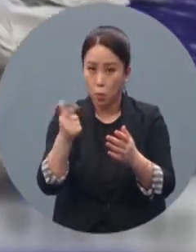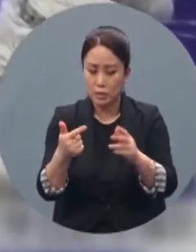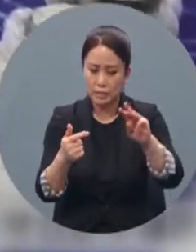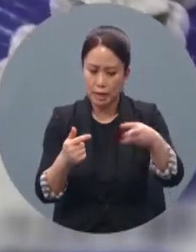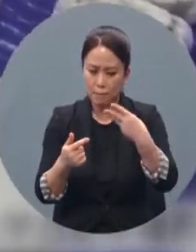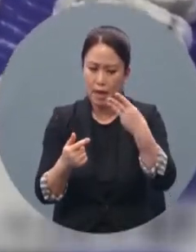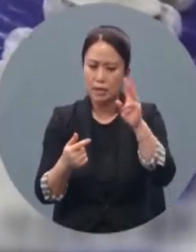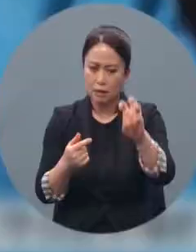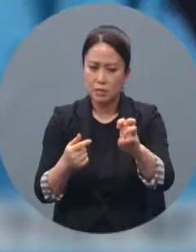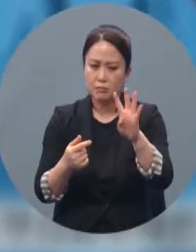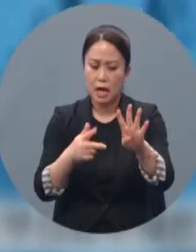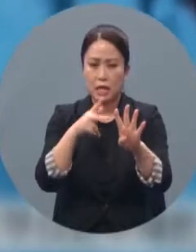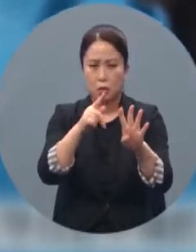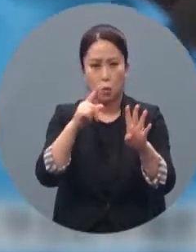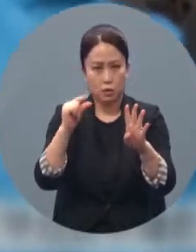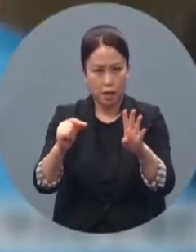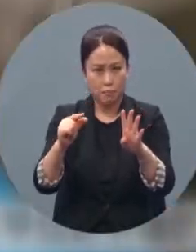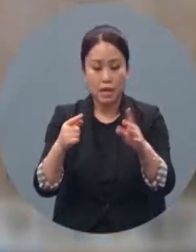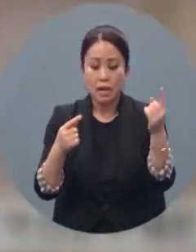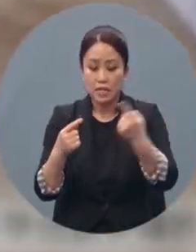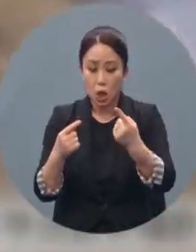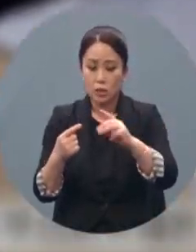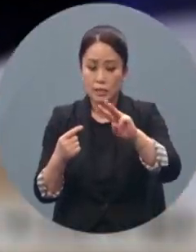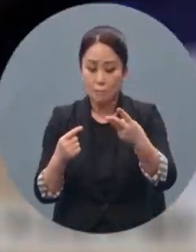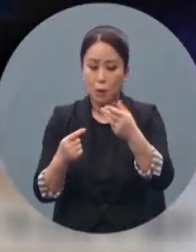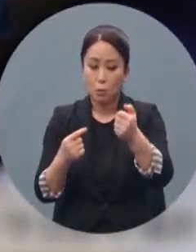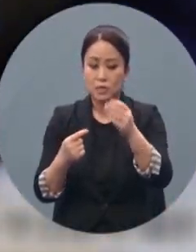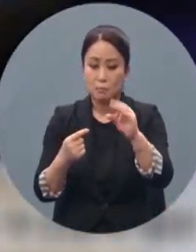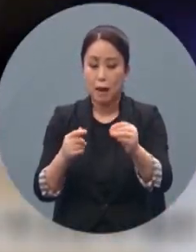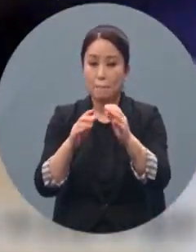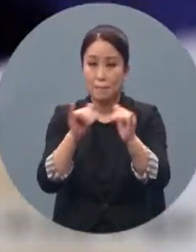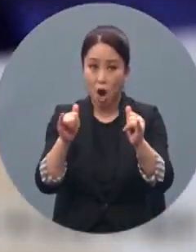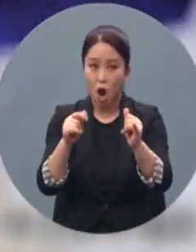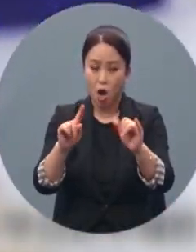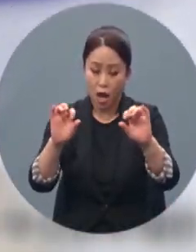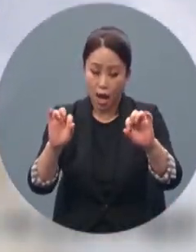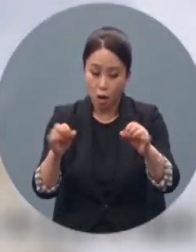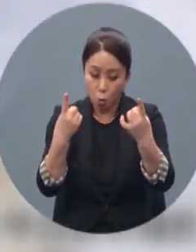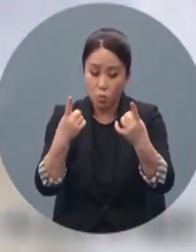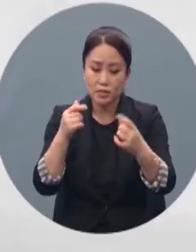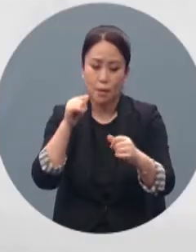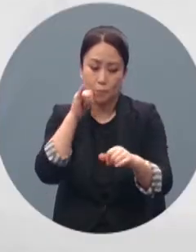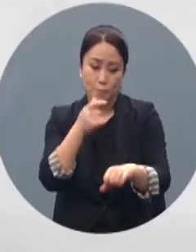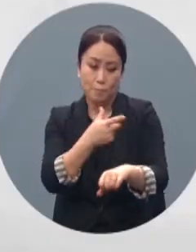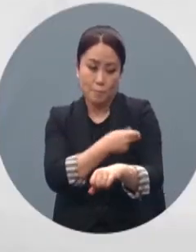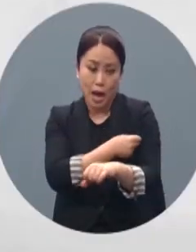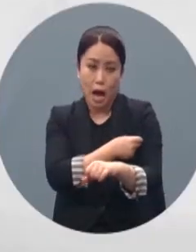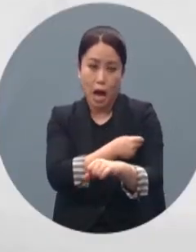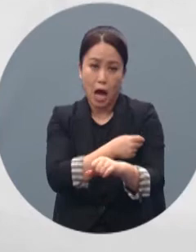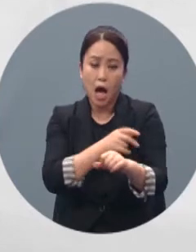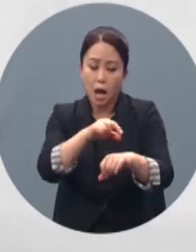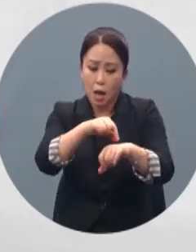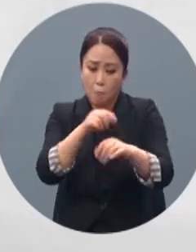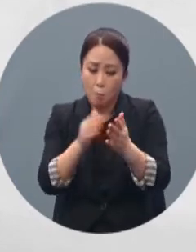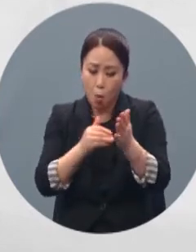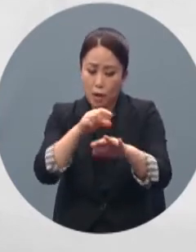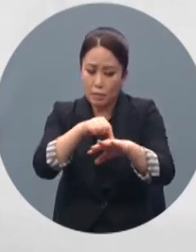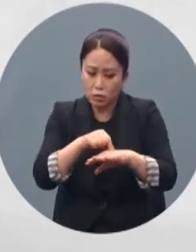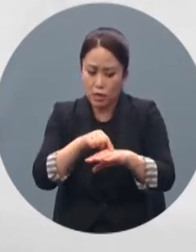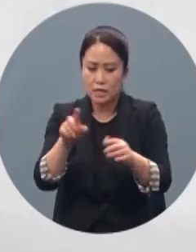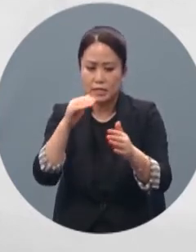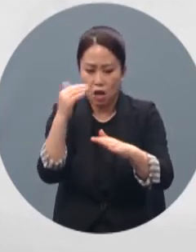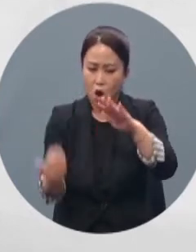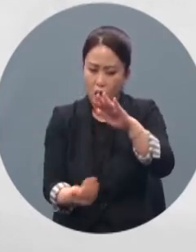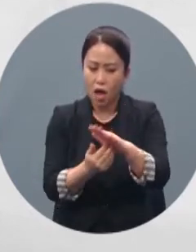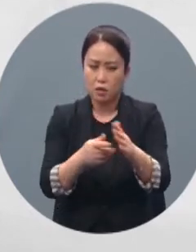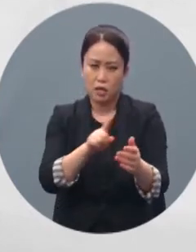상당으로 1,350만 명이 동시 투약할 수 있는 마약 밀수 사건으로 역대 최대 규모입니다. 이 필로폰의